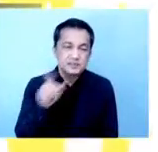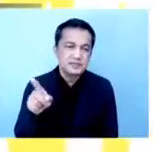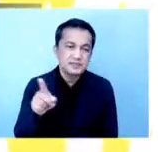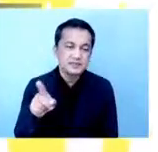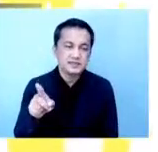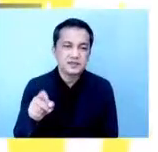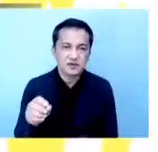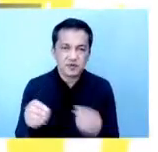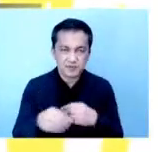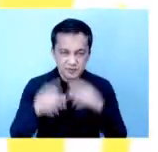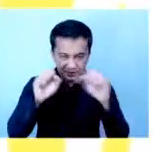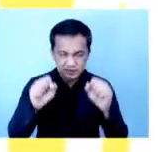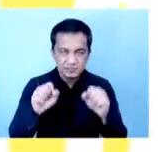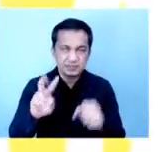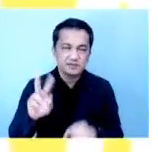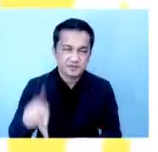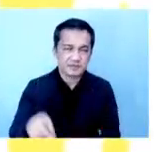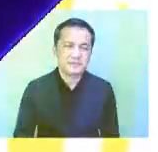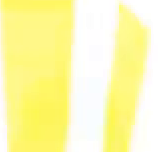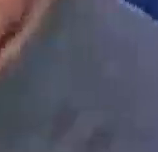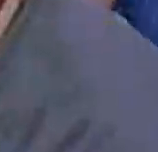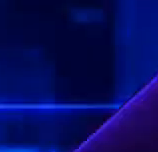tanggapan ng pangalawang pangulo.